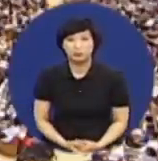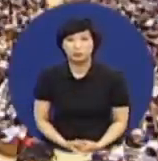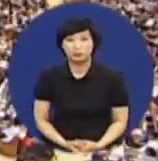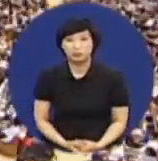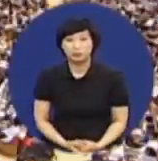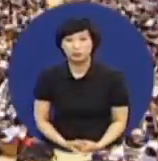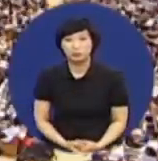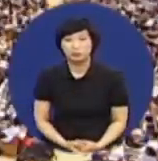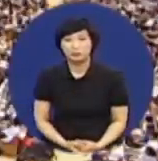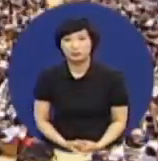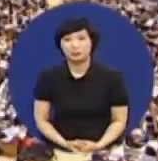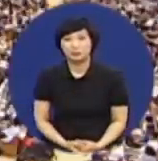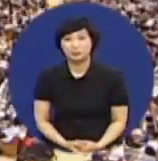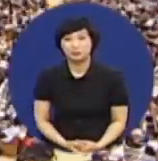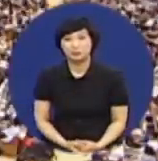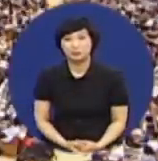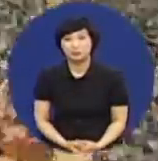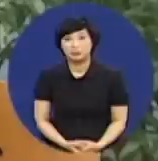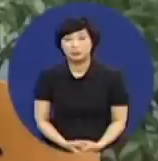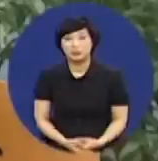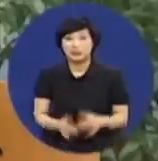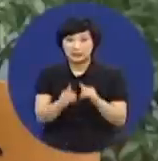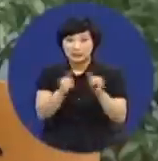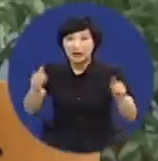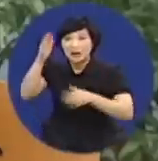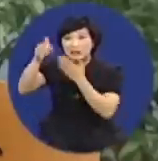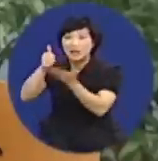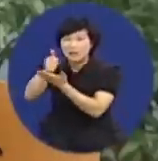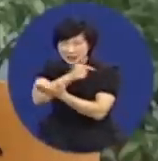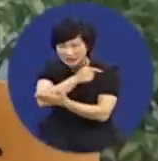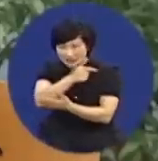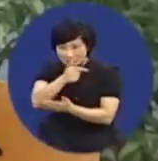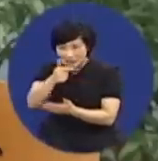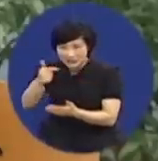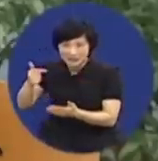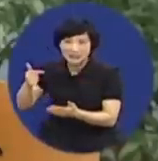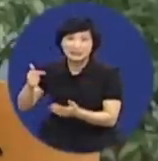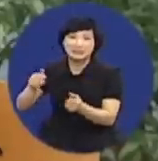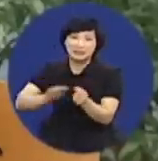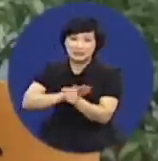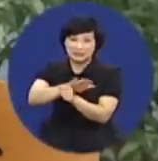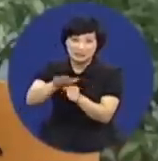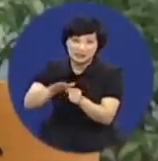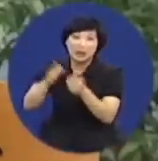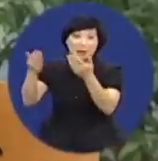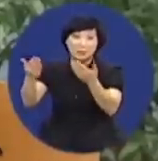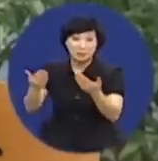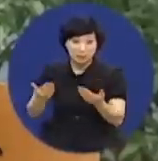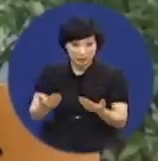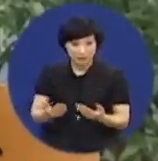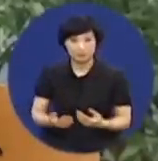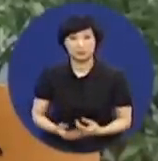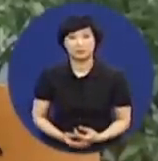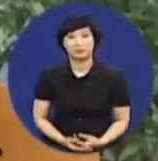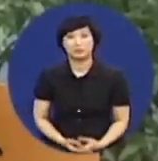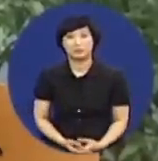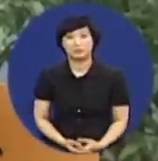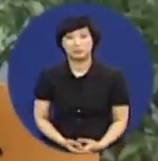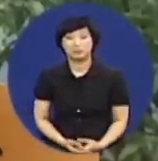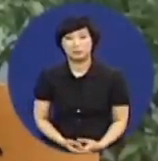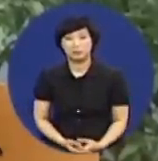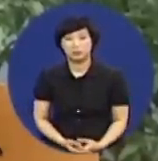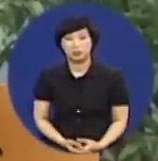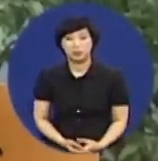。このように人間は神様の大きな愛を受けています。